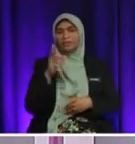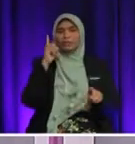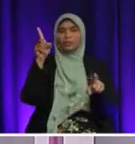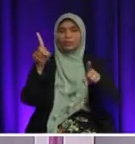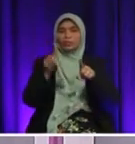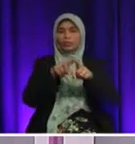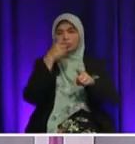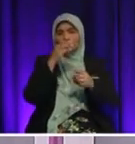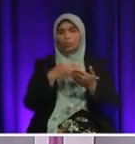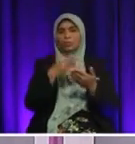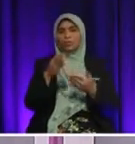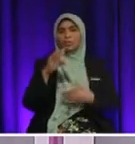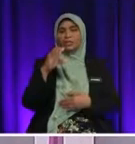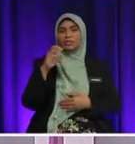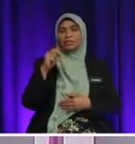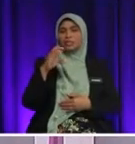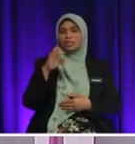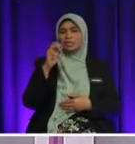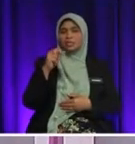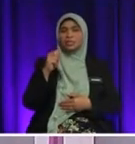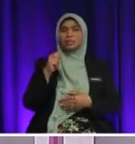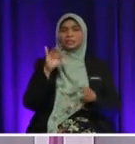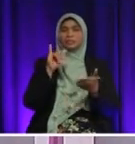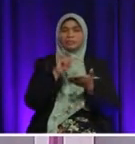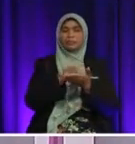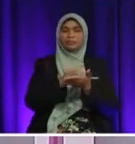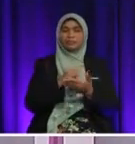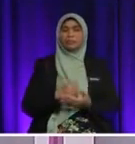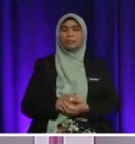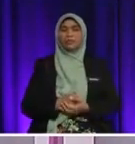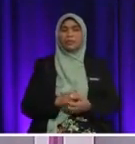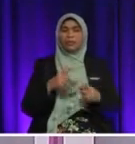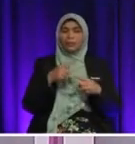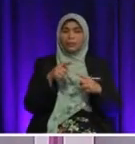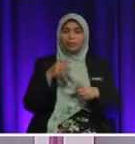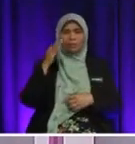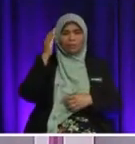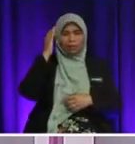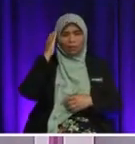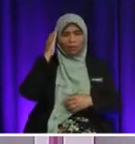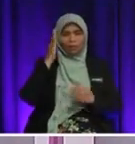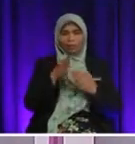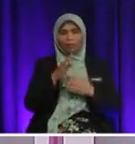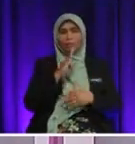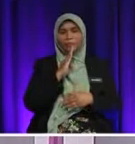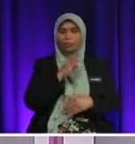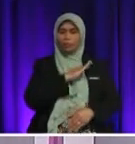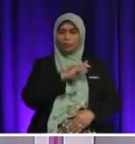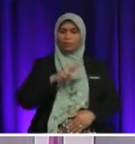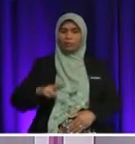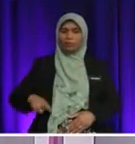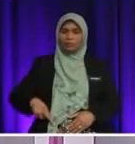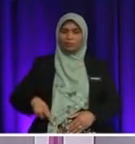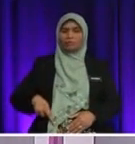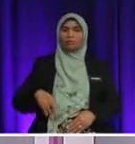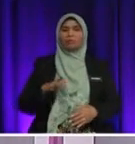memberikan cincin itu tadi. Tadi abang Fizi lakukan tadi tu. Tapi apabila diketahui oleh bonda raja, bonda raja pun